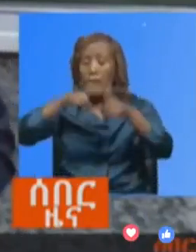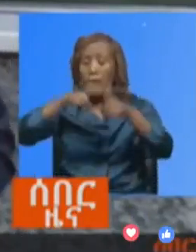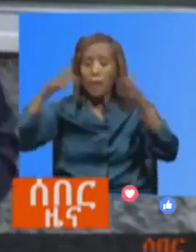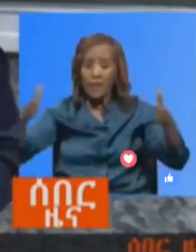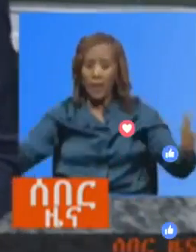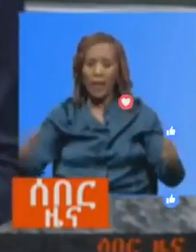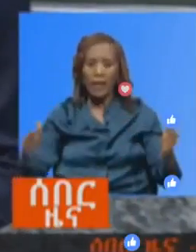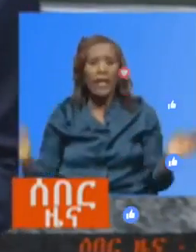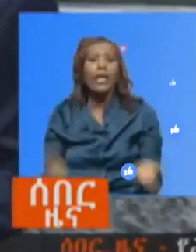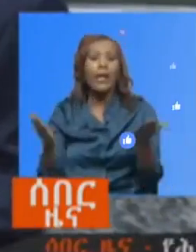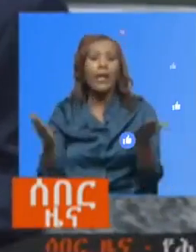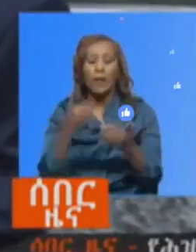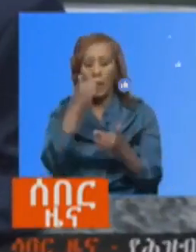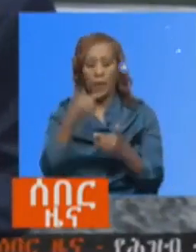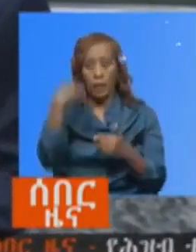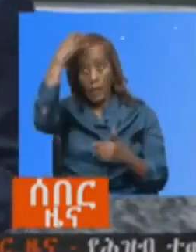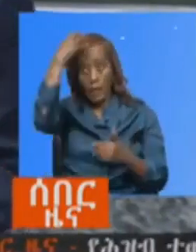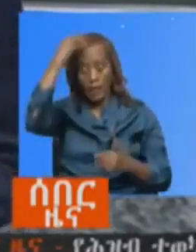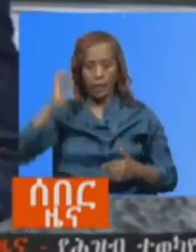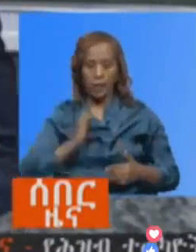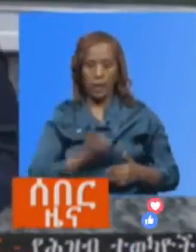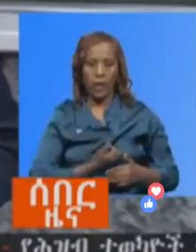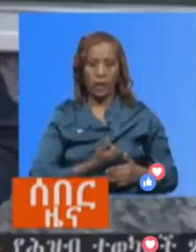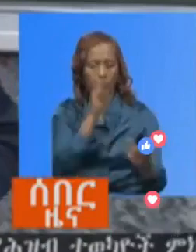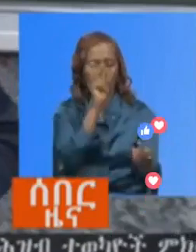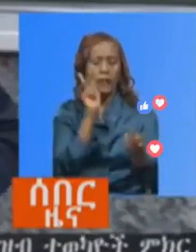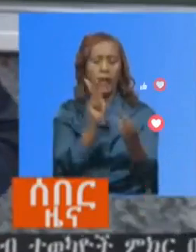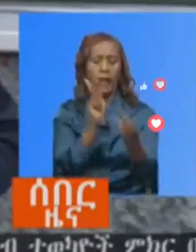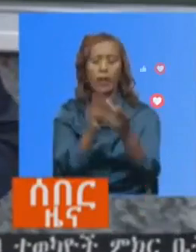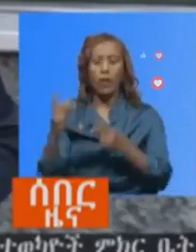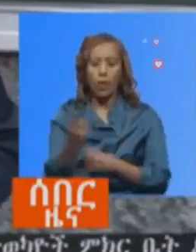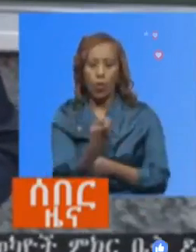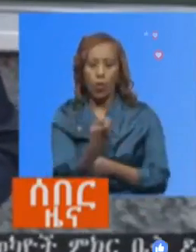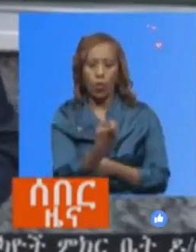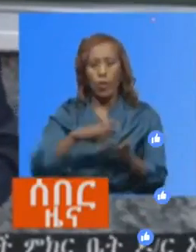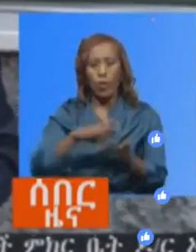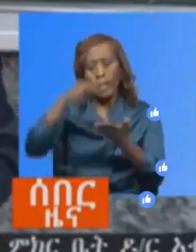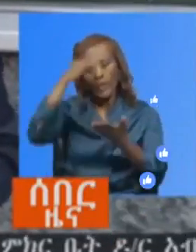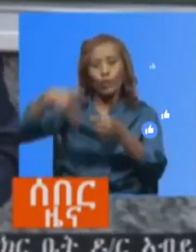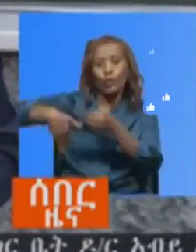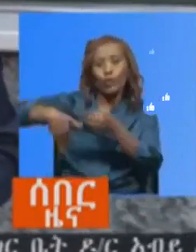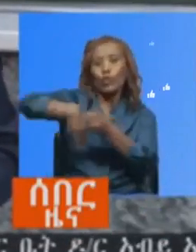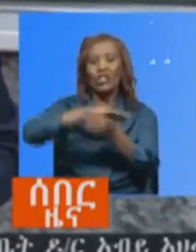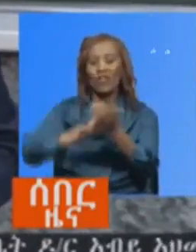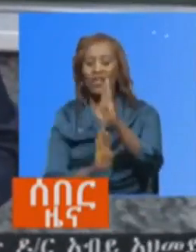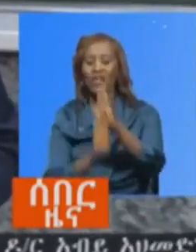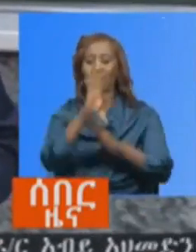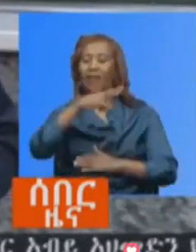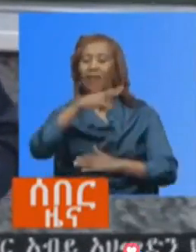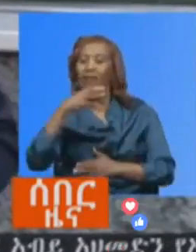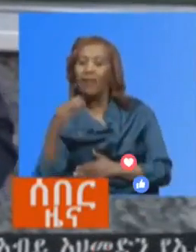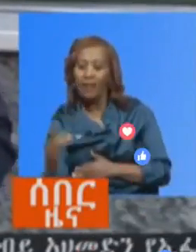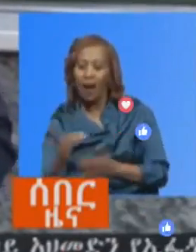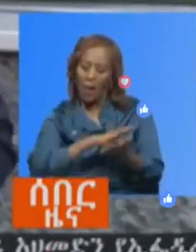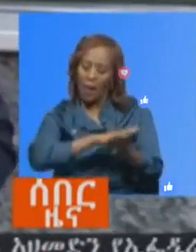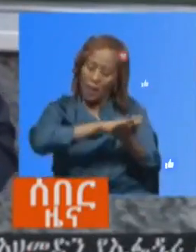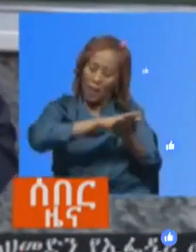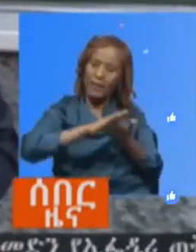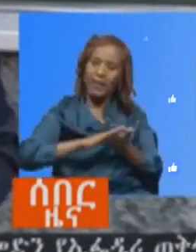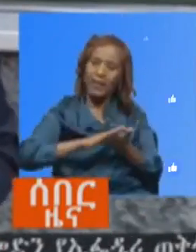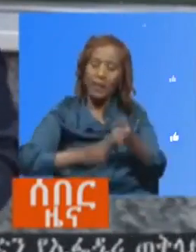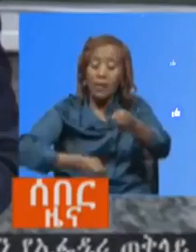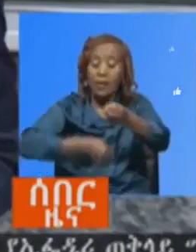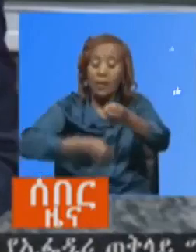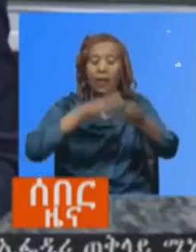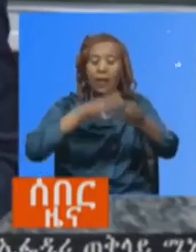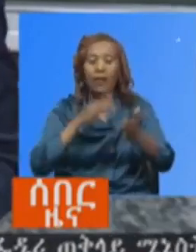ይበል የሚያሰኝ የመንግስታችን ስኬት ቢሆንም ይህ የትምህርት ሽፋን እድገትና በጥራት እስካልተደገፈ